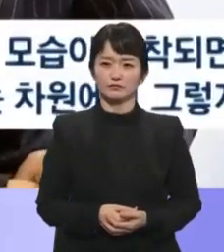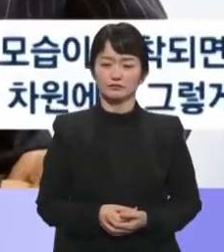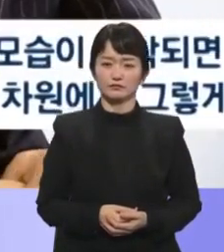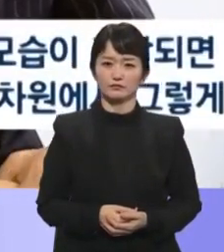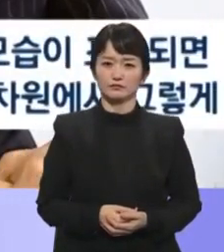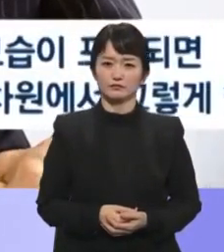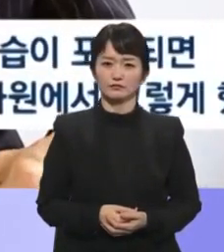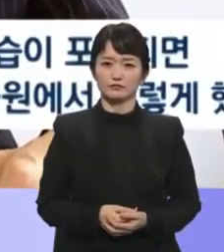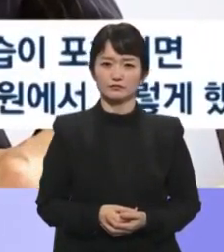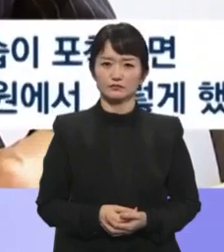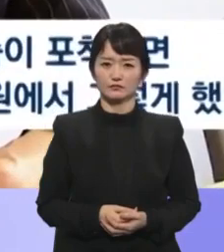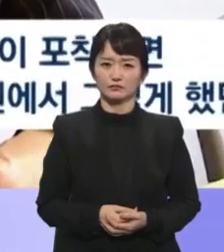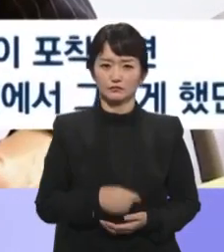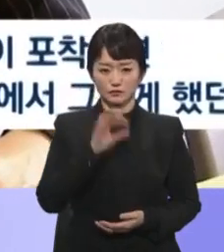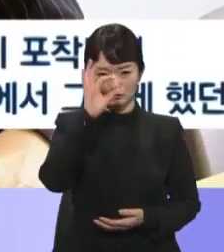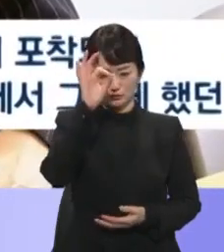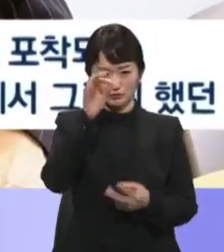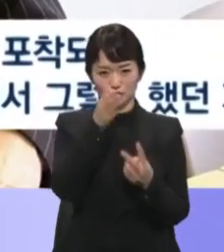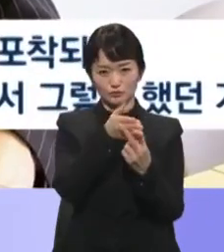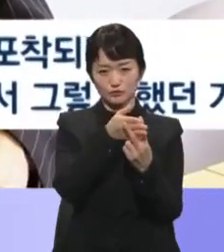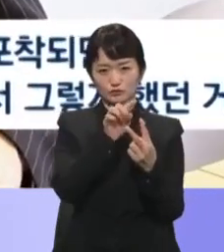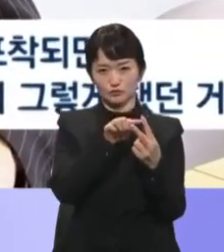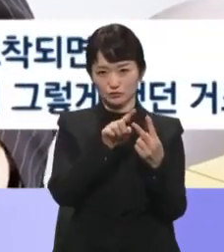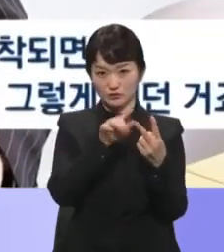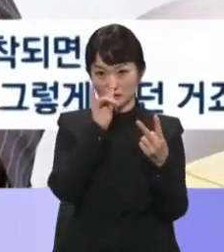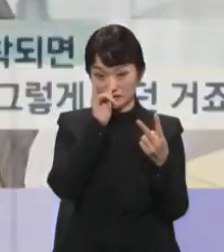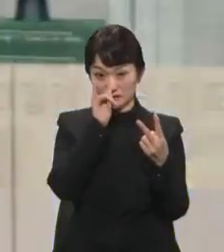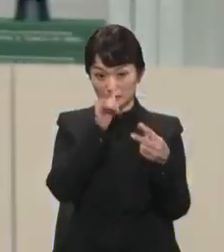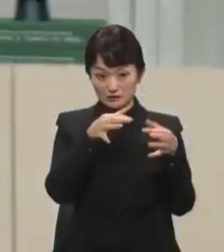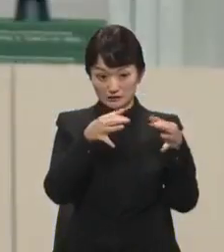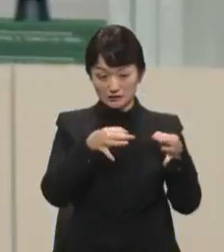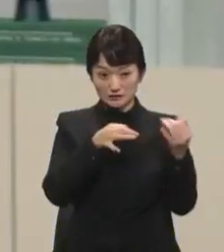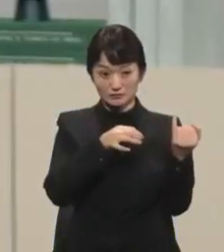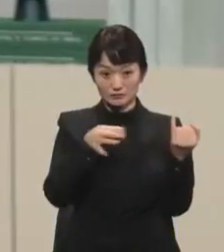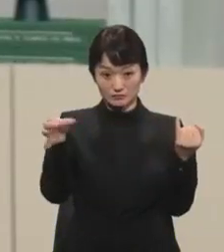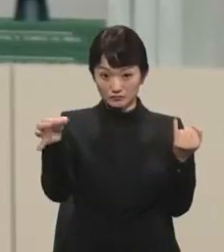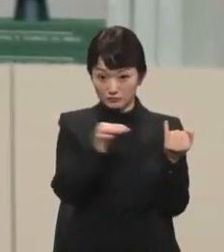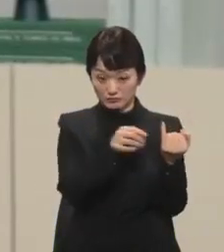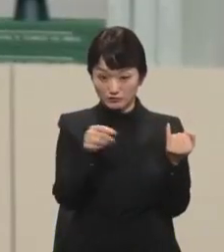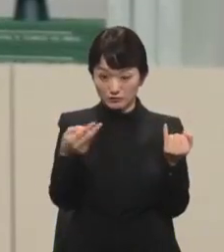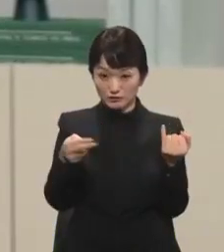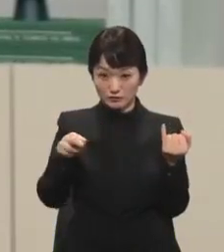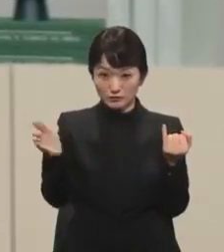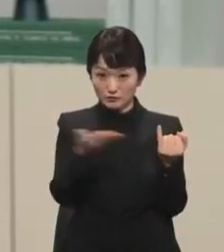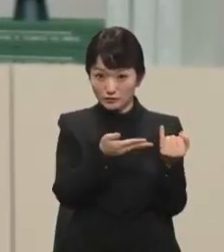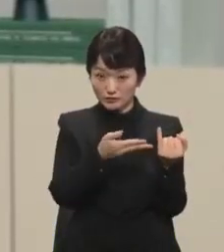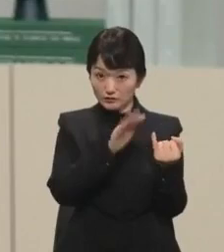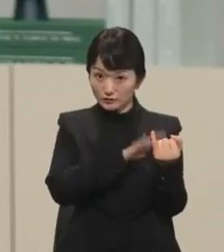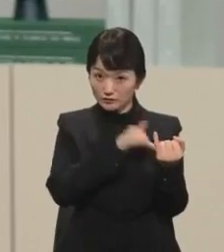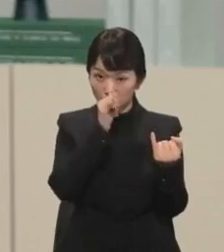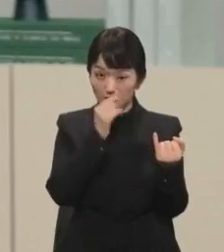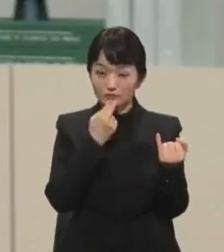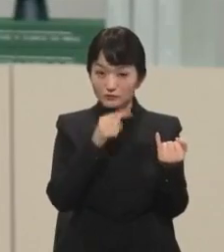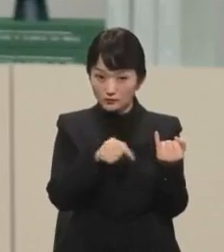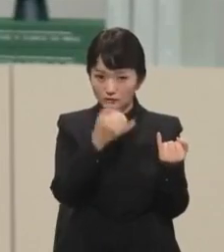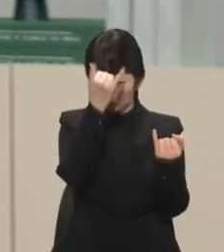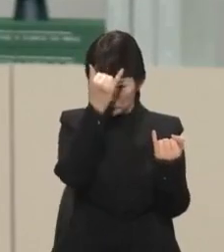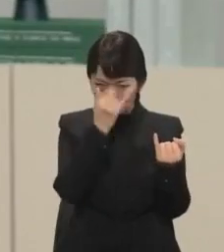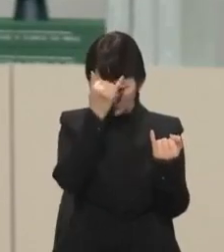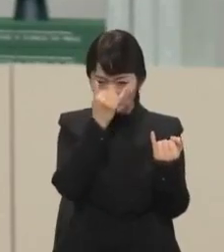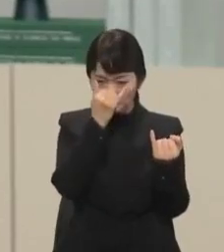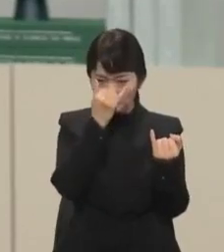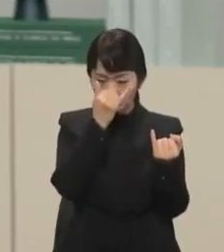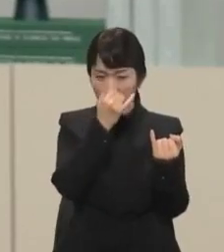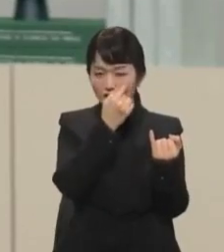개라고 말씀을 해 주셨잖아요 김건 여사이 받은 것 자체가 잘못이냐 여부 거기에는 당연히 윤리적인 문제 우리가 지적할 수가 있겠죠 법적인 문제는